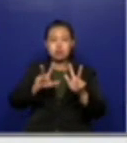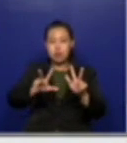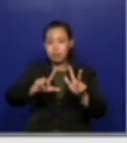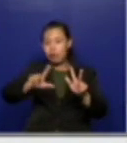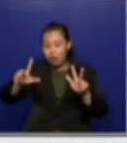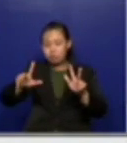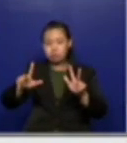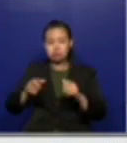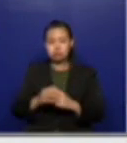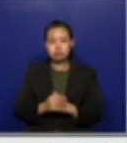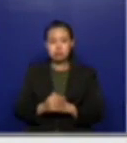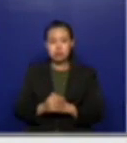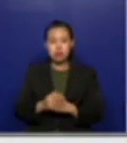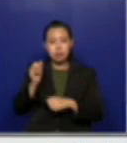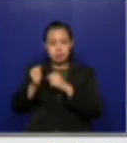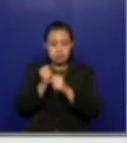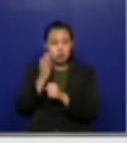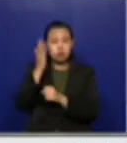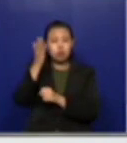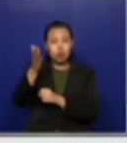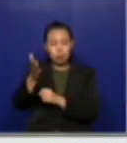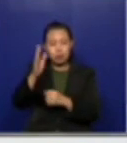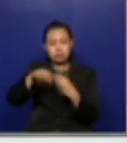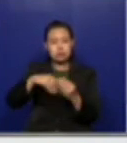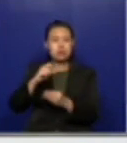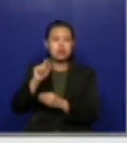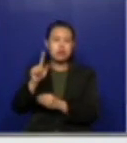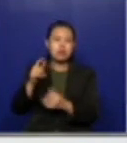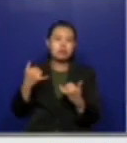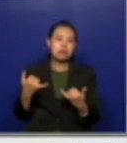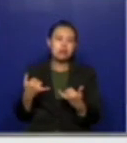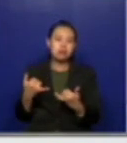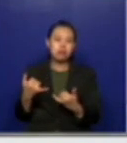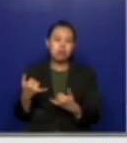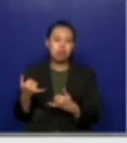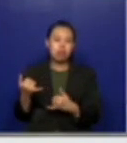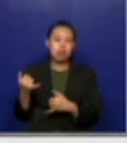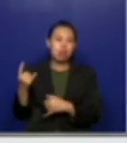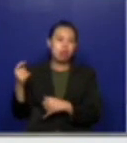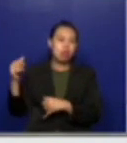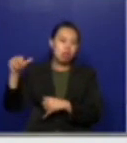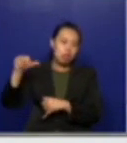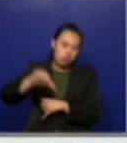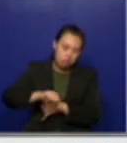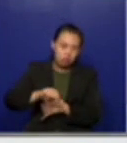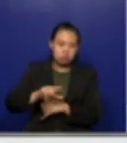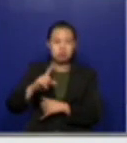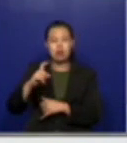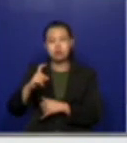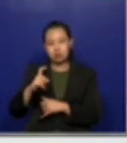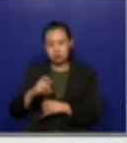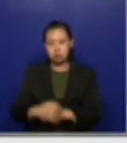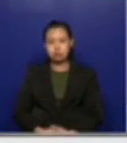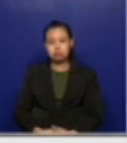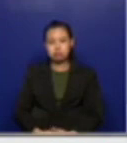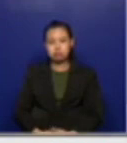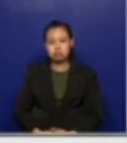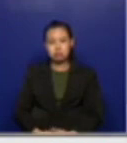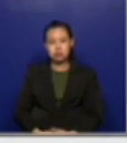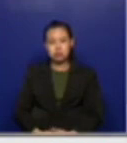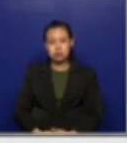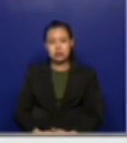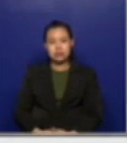านอยู่และปีหน้าท่านตั้งแบบนี้ในภาวะเศรษฐกิจแบบนี้เจ๊งอย่างเดียวครับท่านประธานครับเพราะฉะนั้นท่านประธานครับท่านจะ